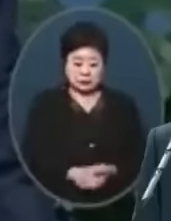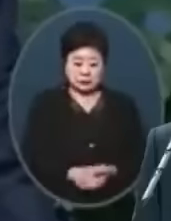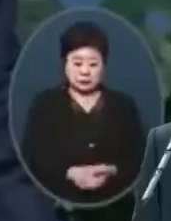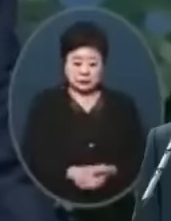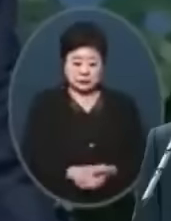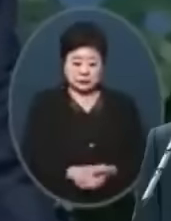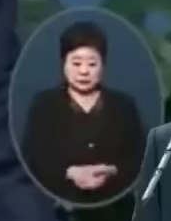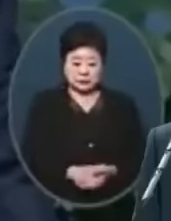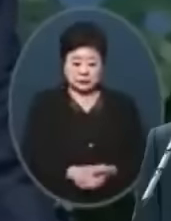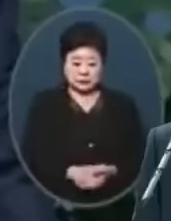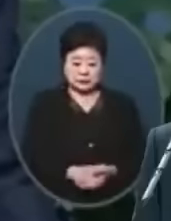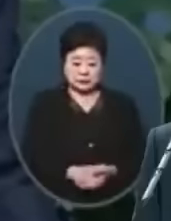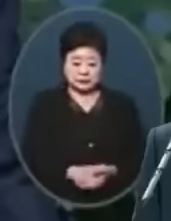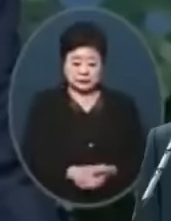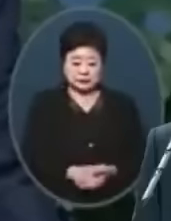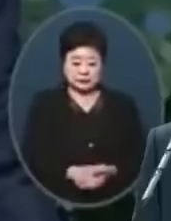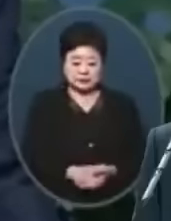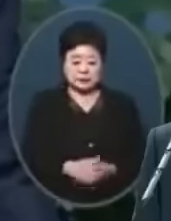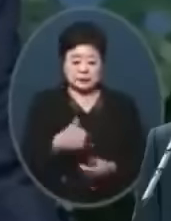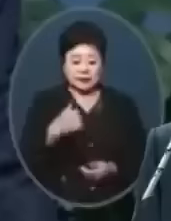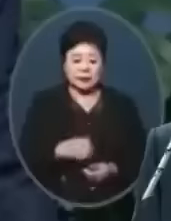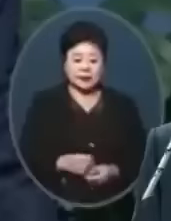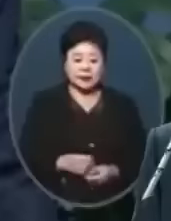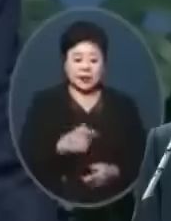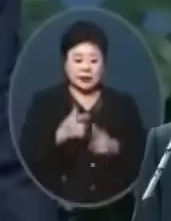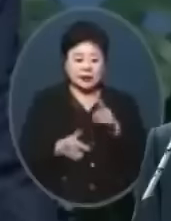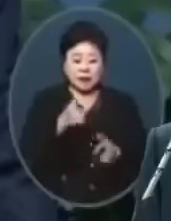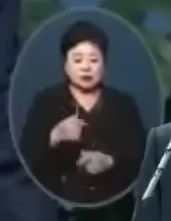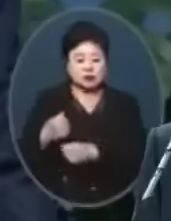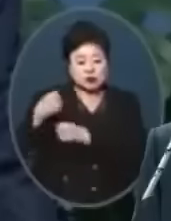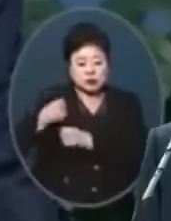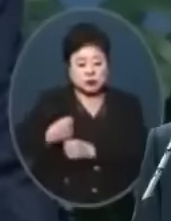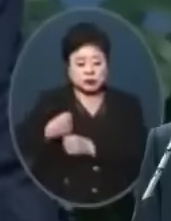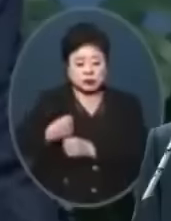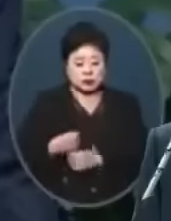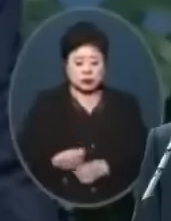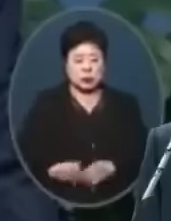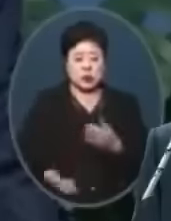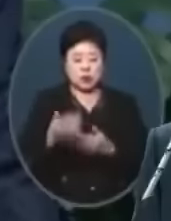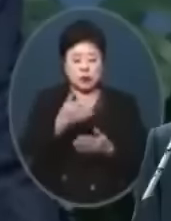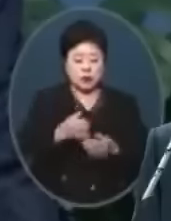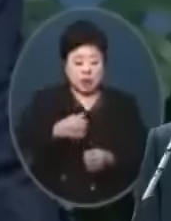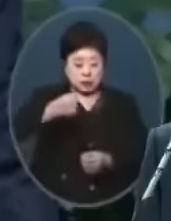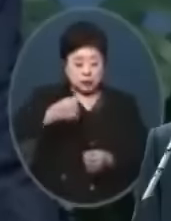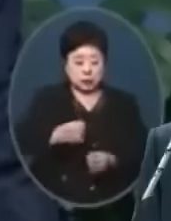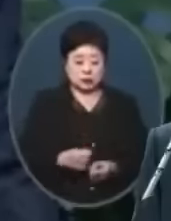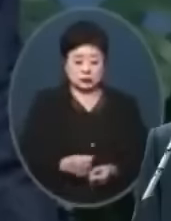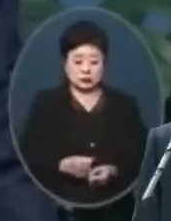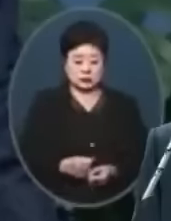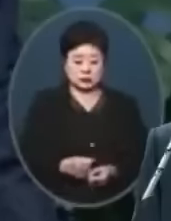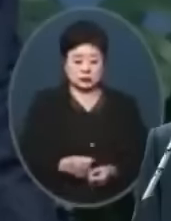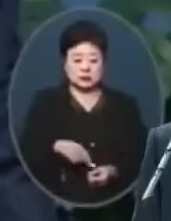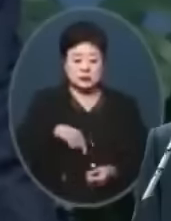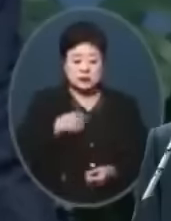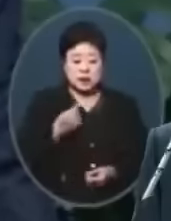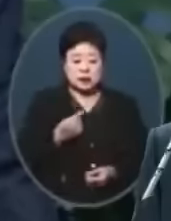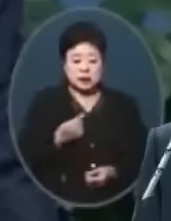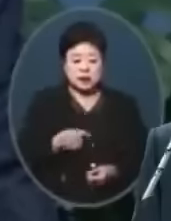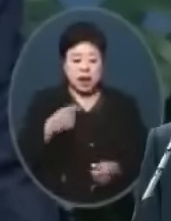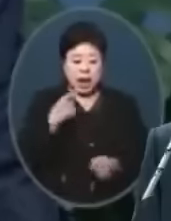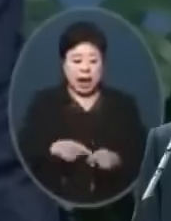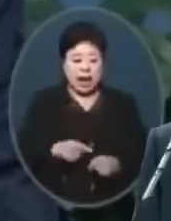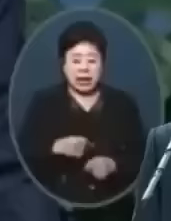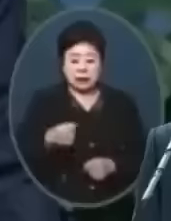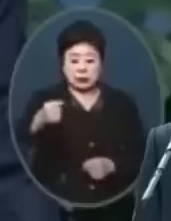그래서 우리 아내에게 장작 걸머치고 횃불 들고 그 다음 자기는 칼